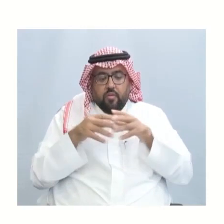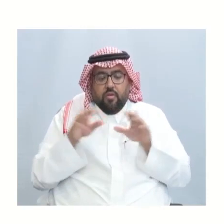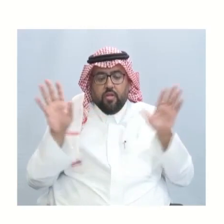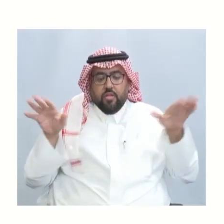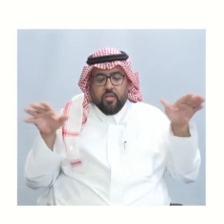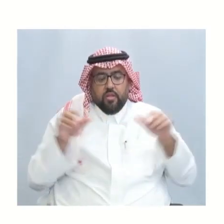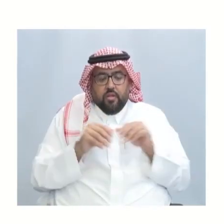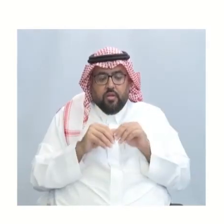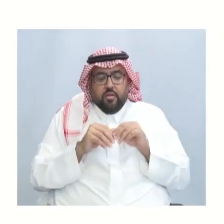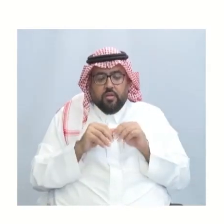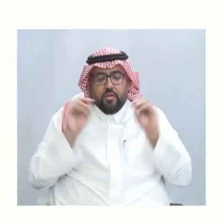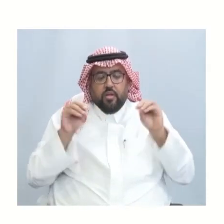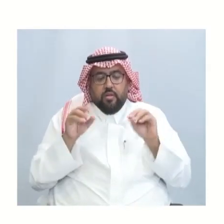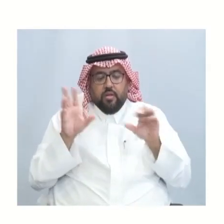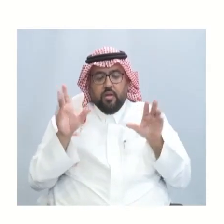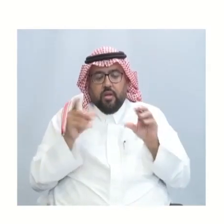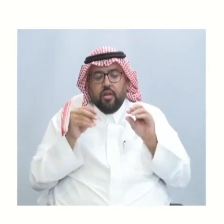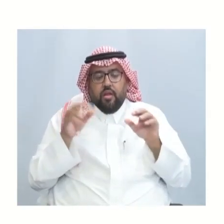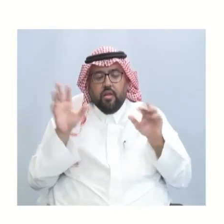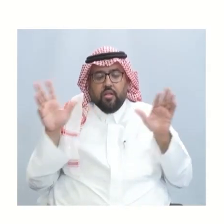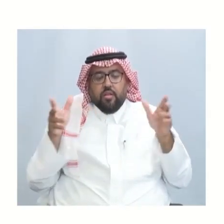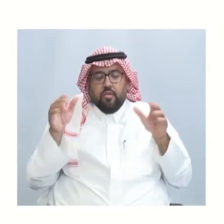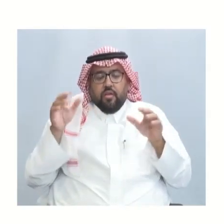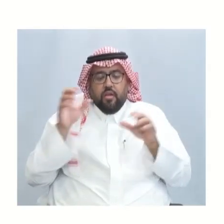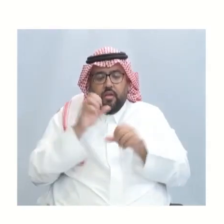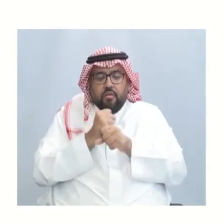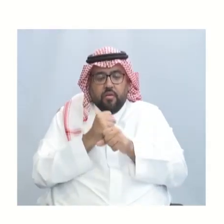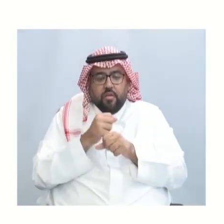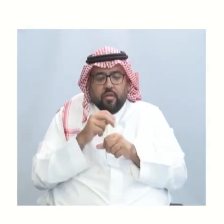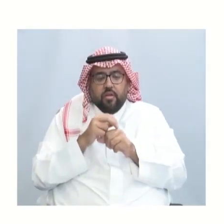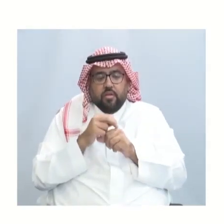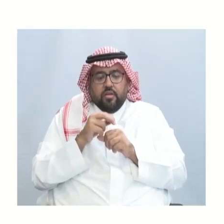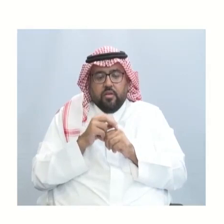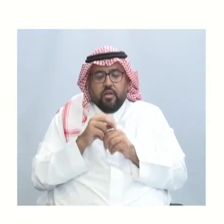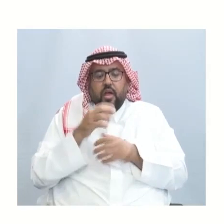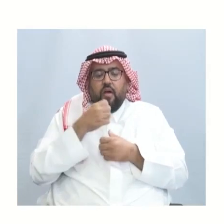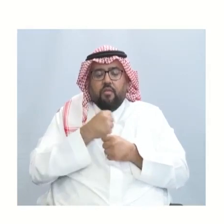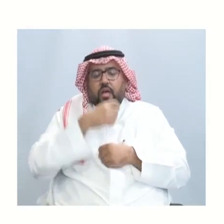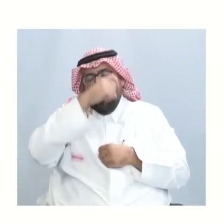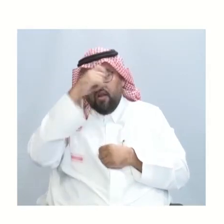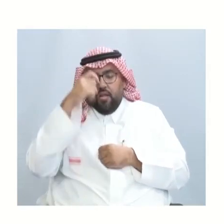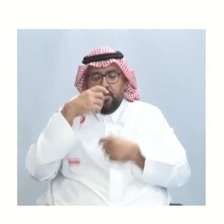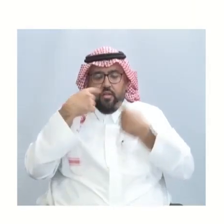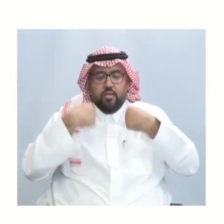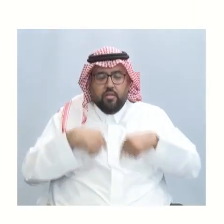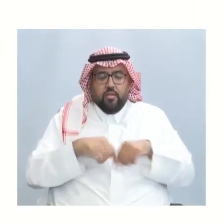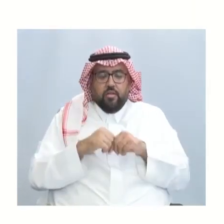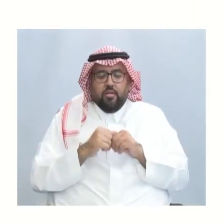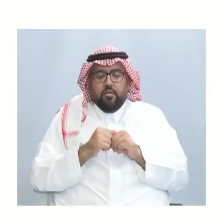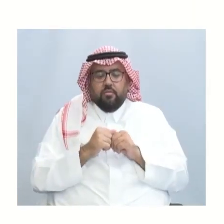بينما هنا حجز الهواء حتى يعمل عازلا للمحافظه على درجه حراره جسم